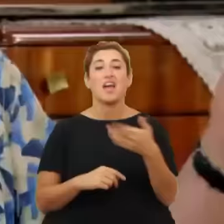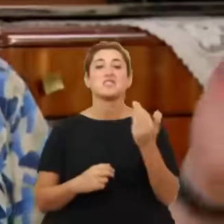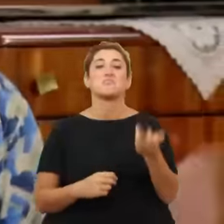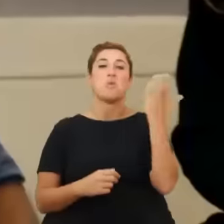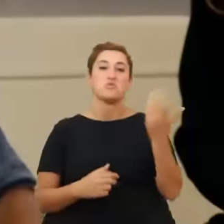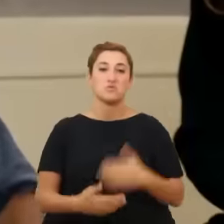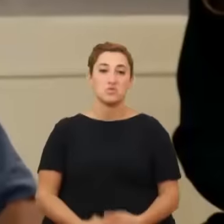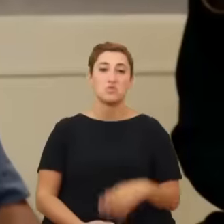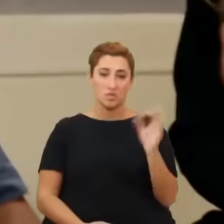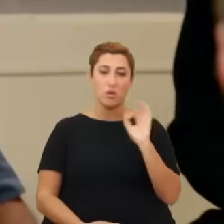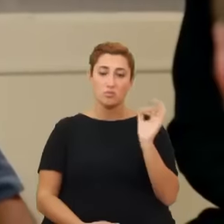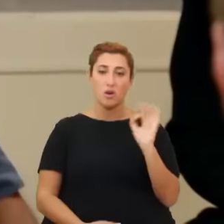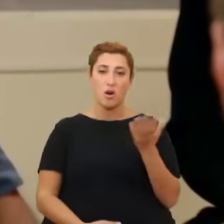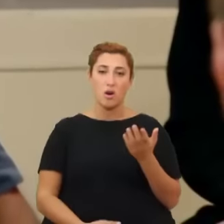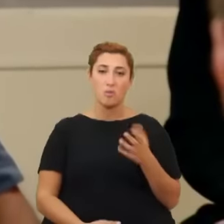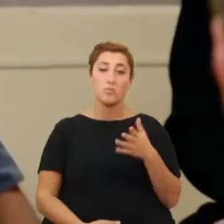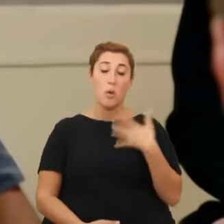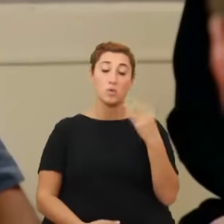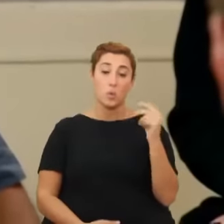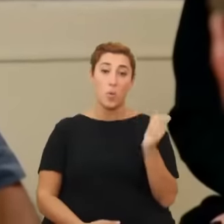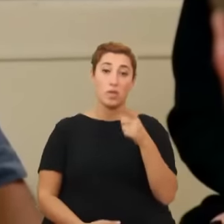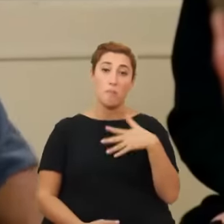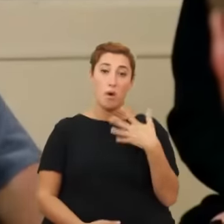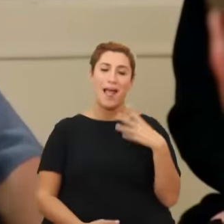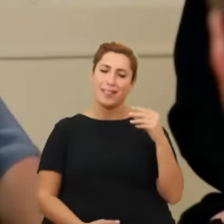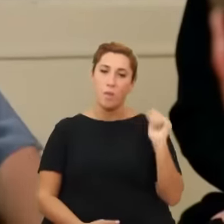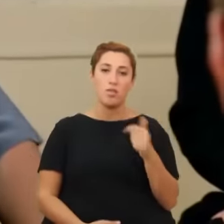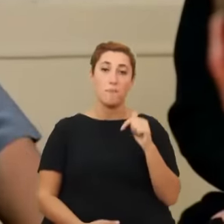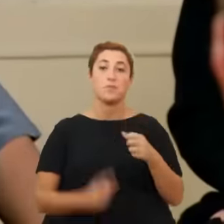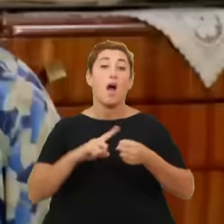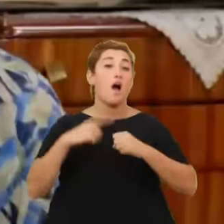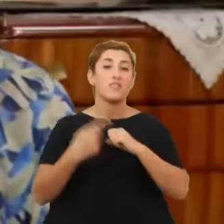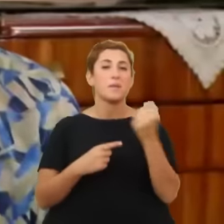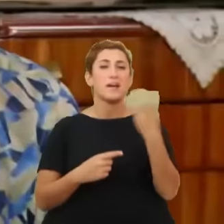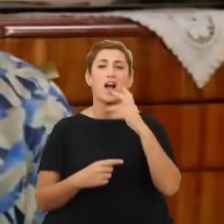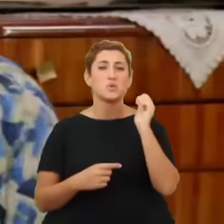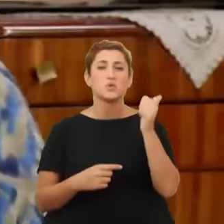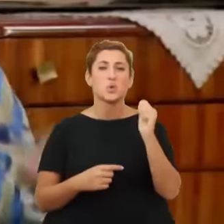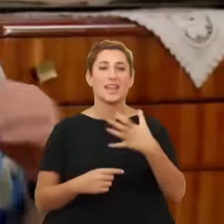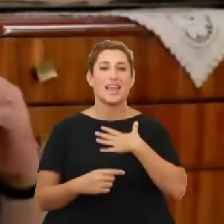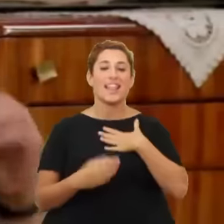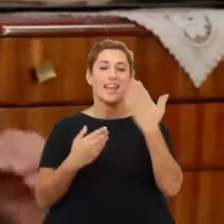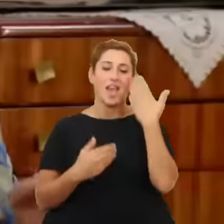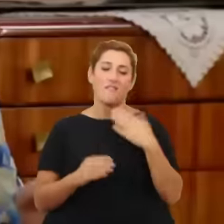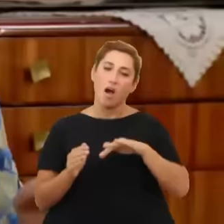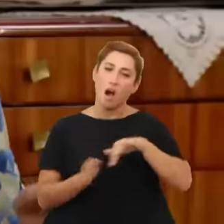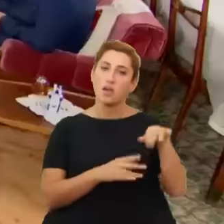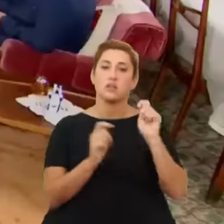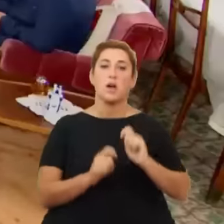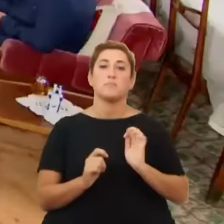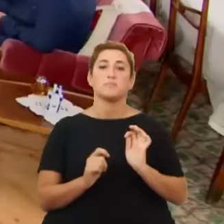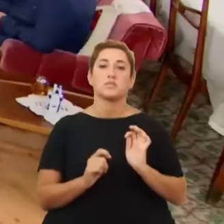boş. Tabii. Moral çok önemli. En önemlisi moral ya. Haftada birkaç günü kendi keyfinize